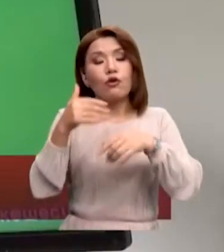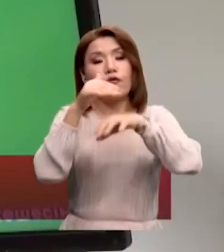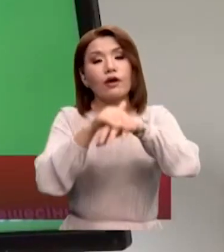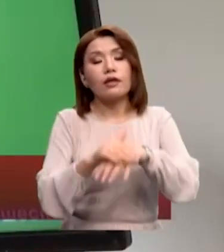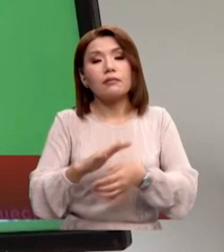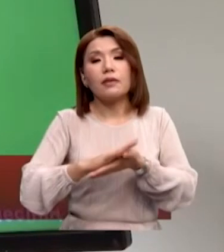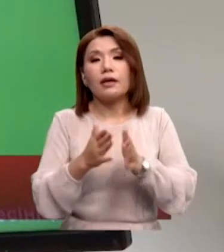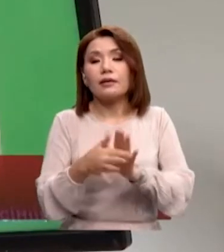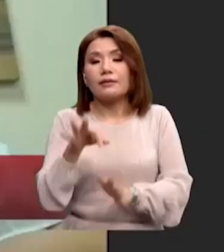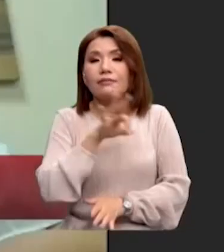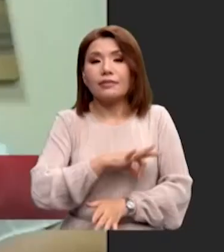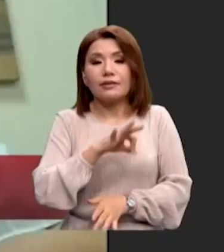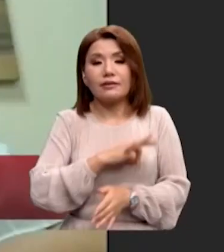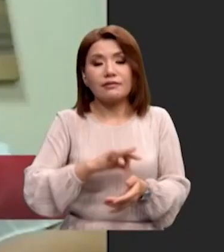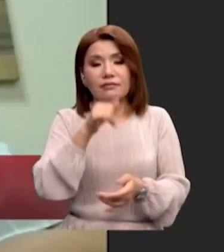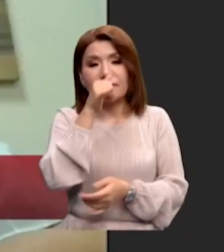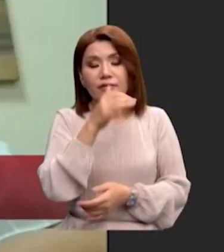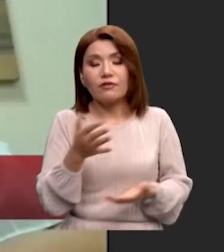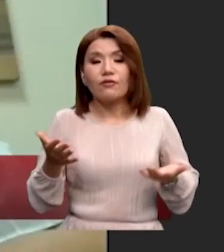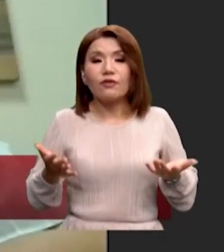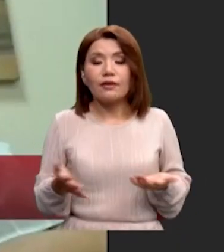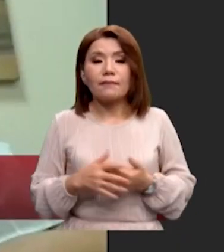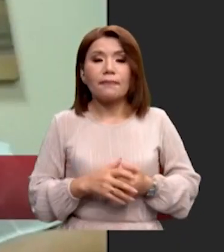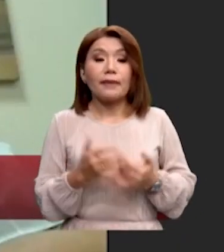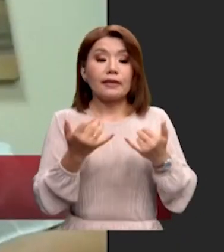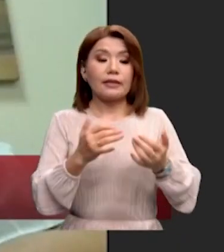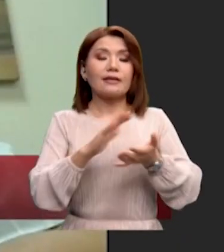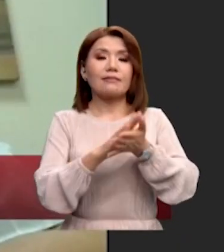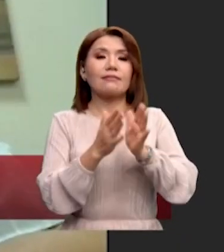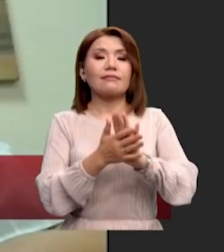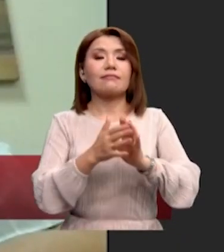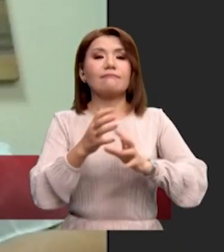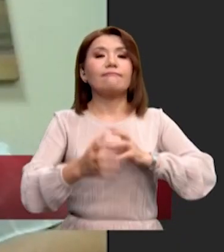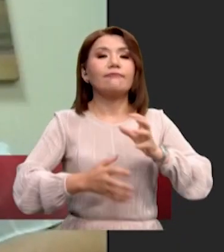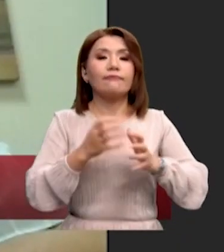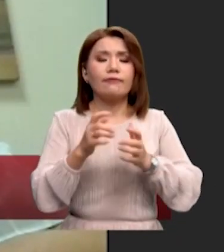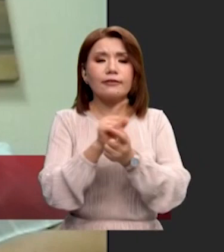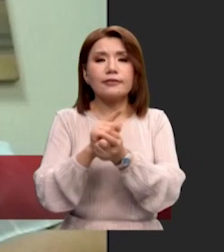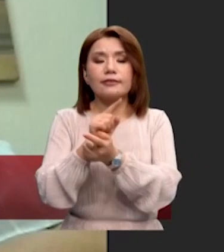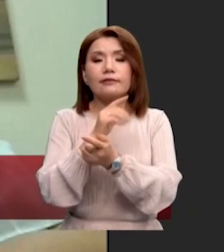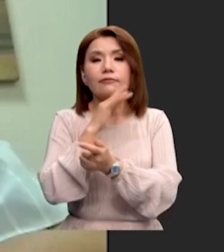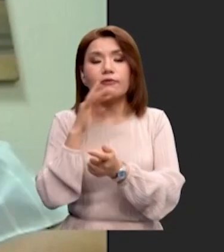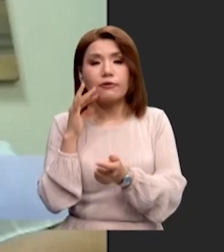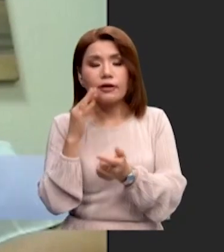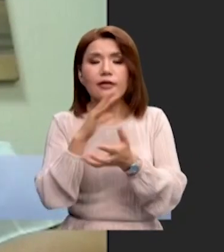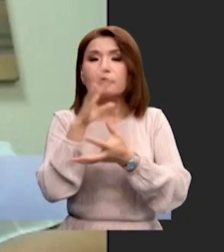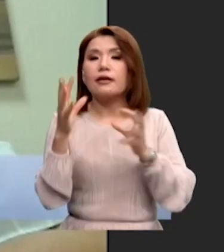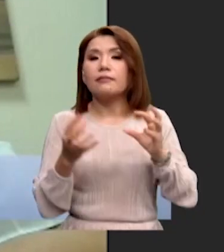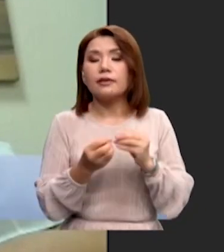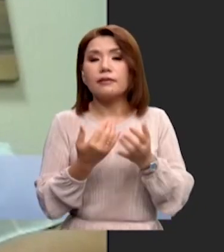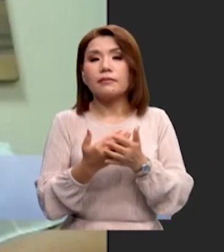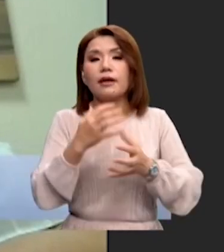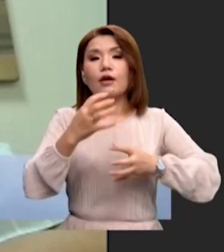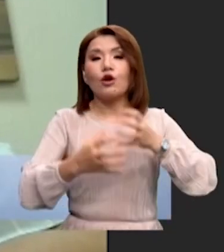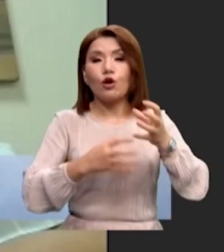өзгерісті пайдаланбауға себеп бола алады деп отыр. Әлемде геосаяси жағдайларда өте көп өзгерістер болып жатыр. Жалпы әлемде